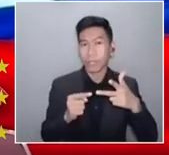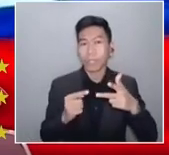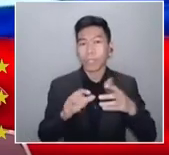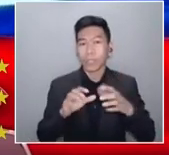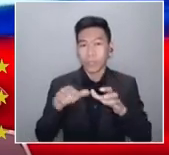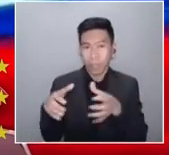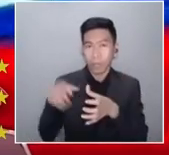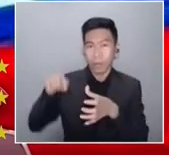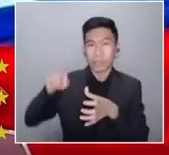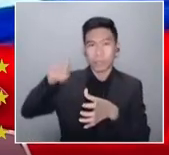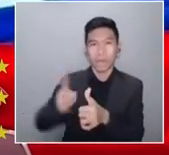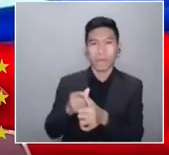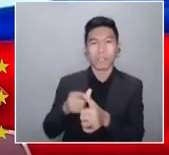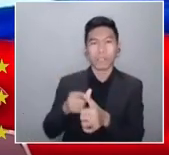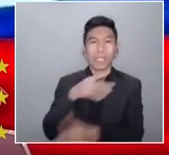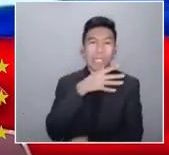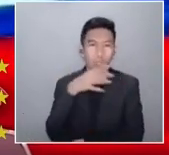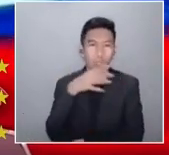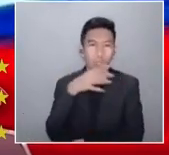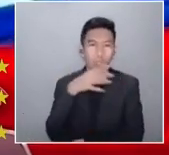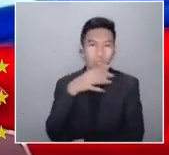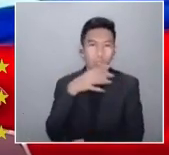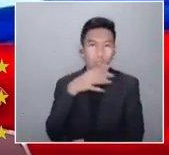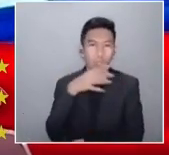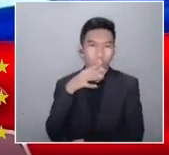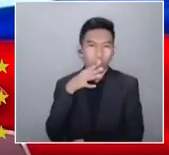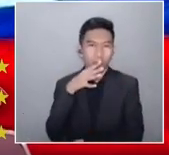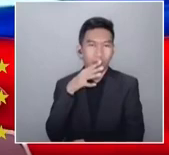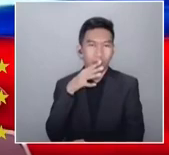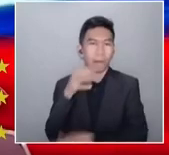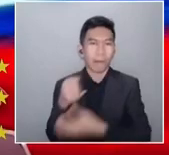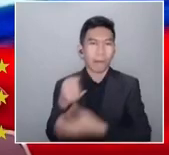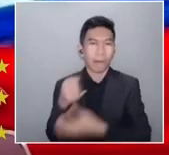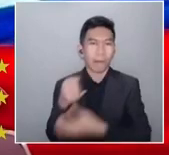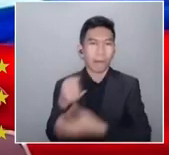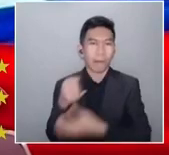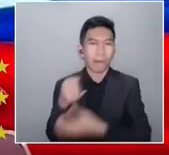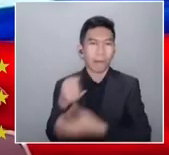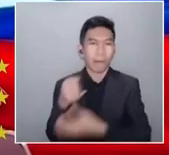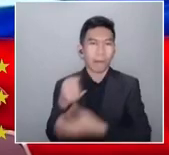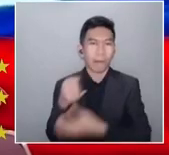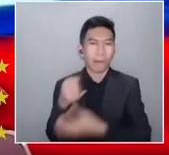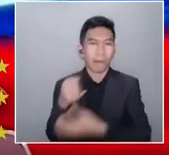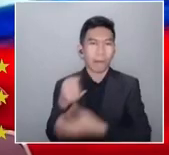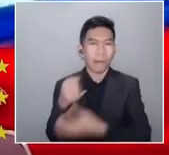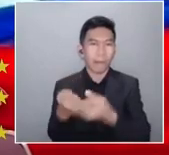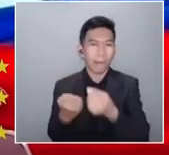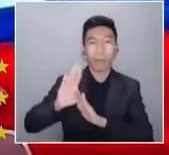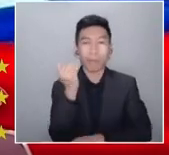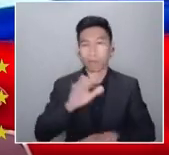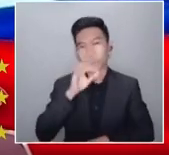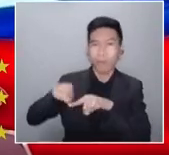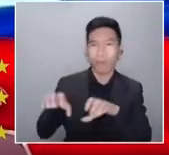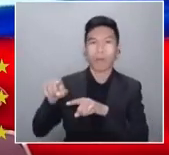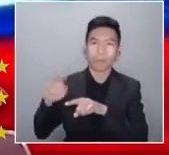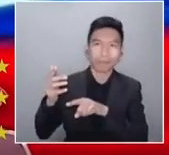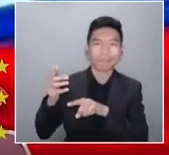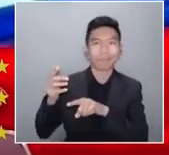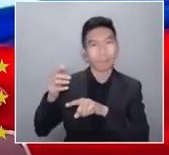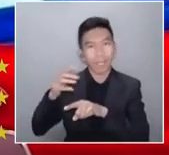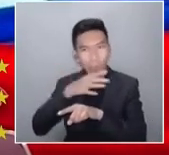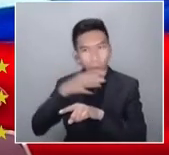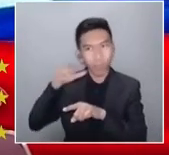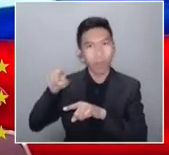ng ating mga mamamayan ay reliant sa agriculture. Kaya yan po ay bigyan natin ng